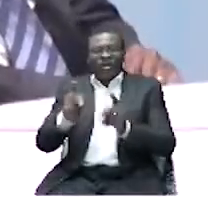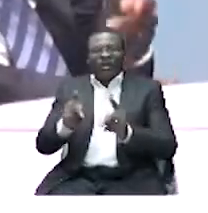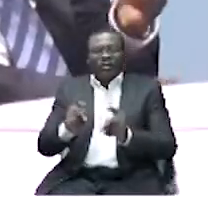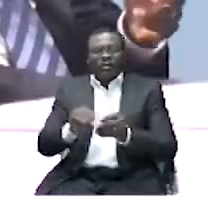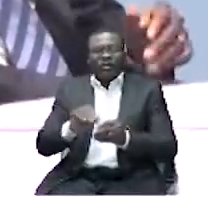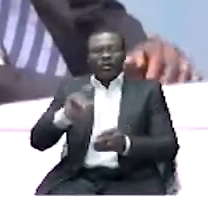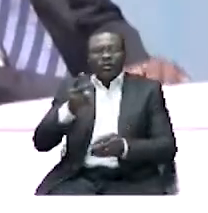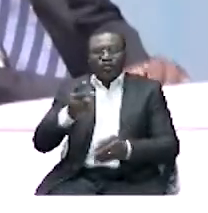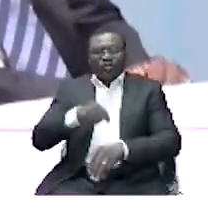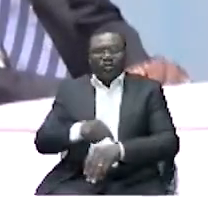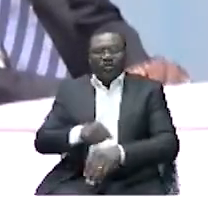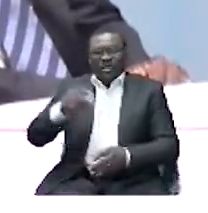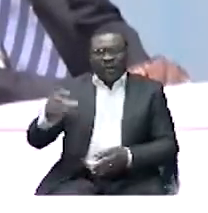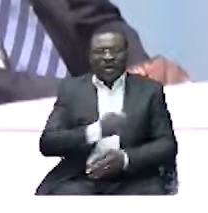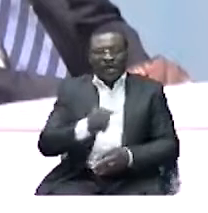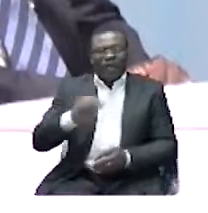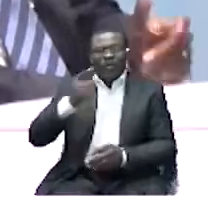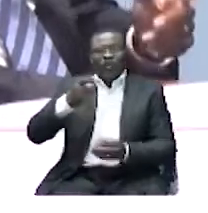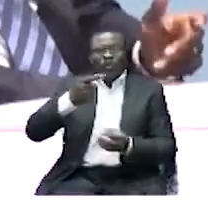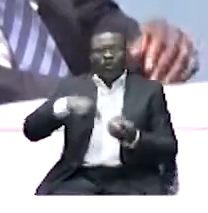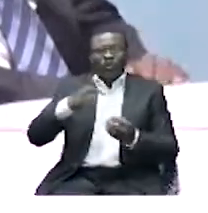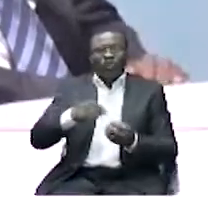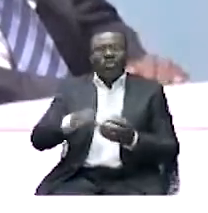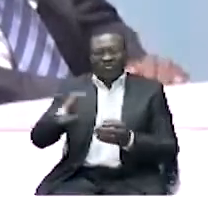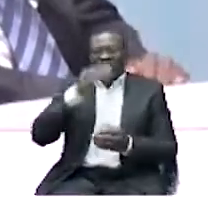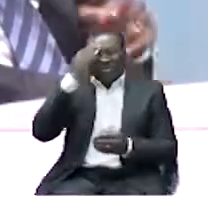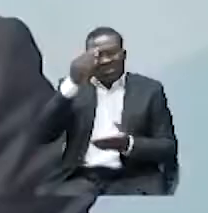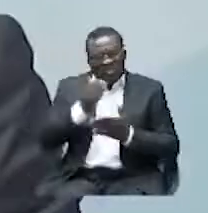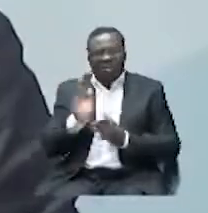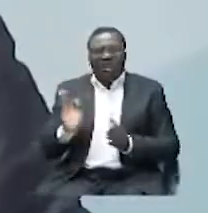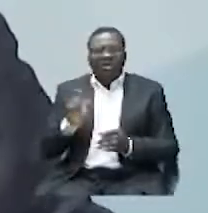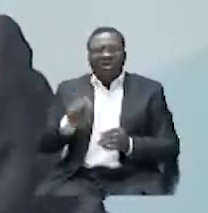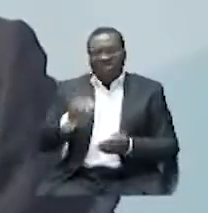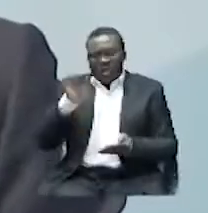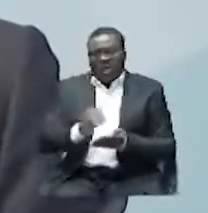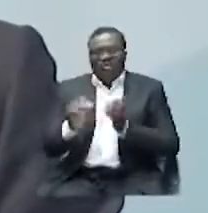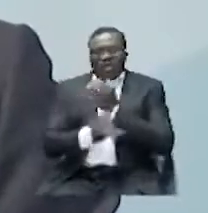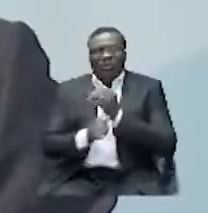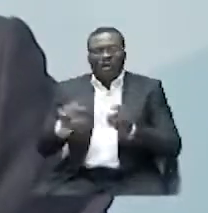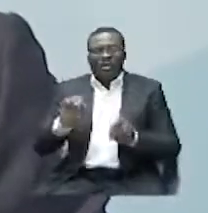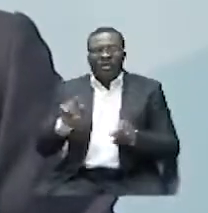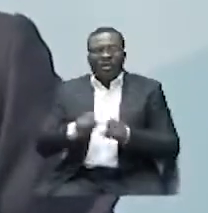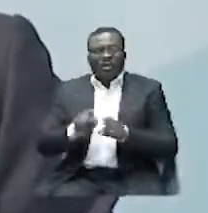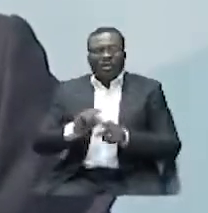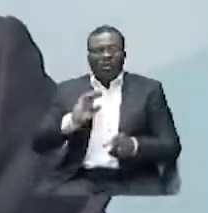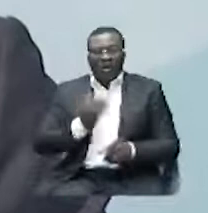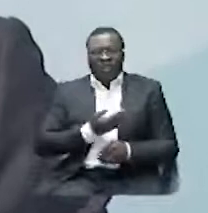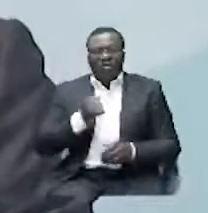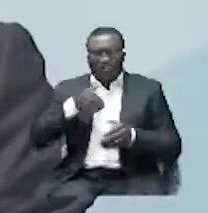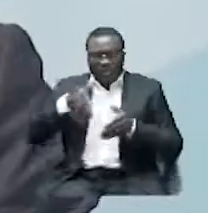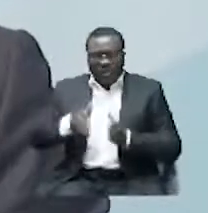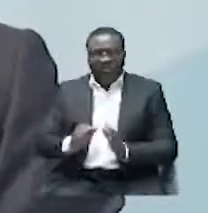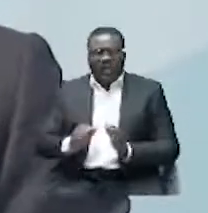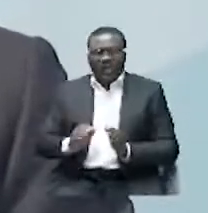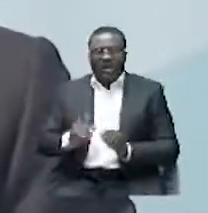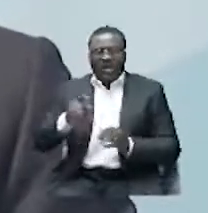mandat qu'il a gagné au premier tour. Vous savez très bien que dans les petits pays comme les nôtres, ce qui permet à un président en exercice